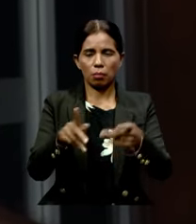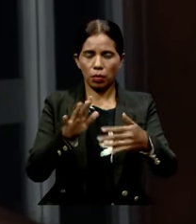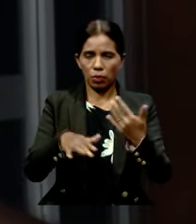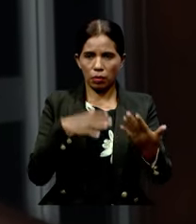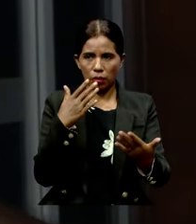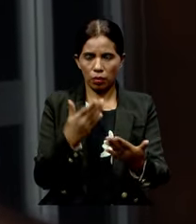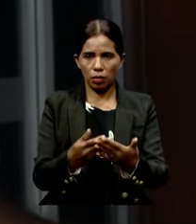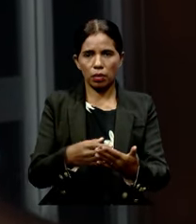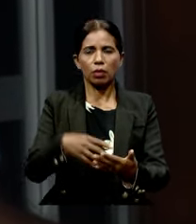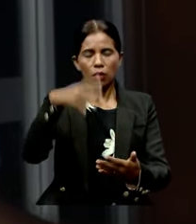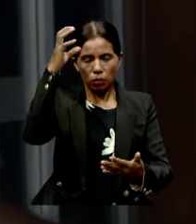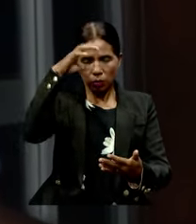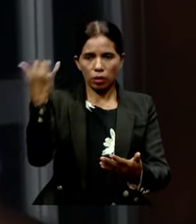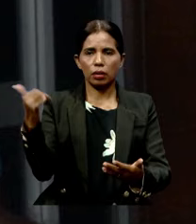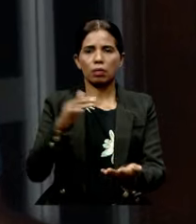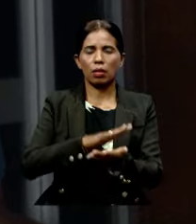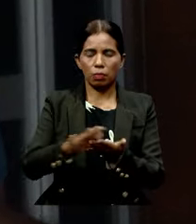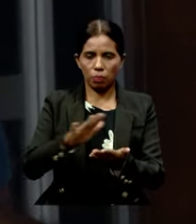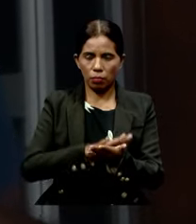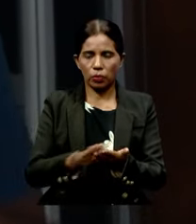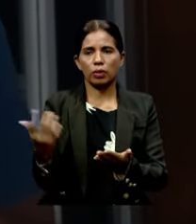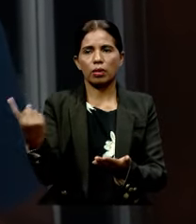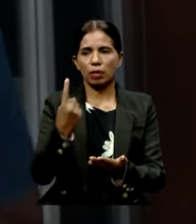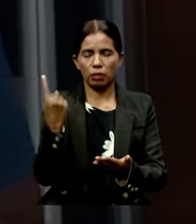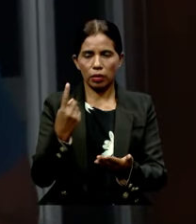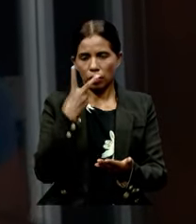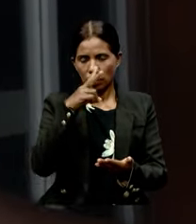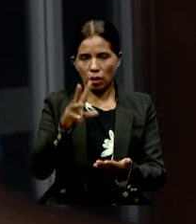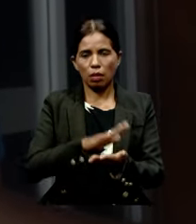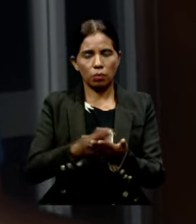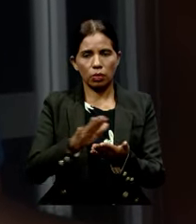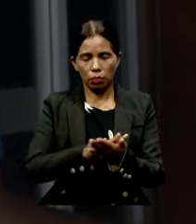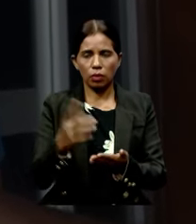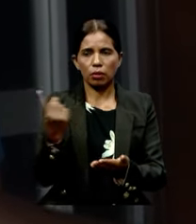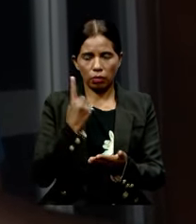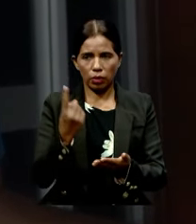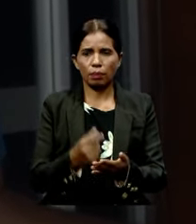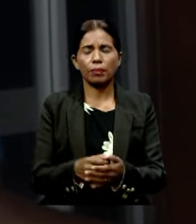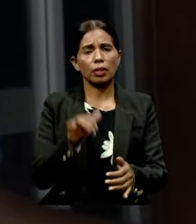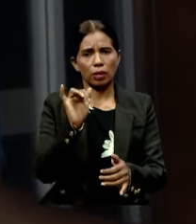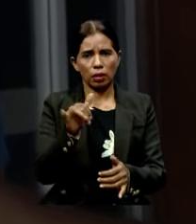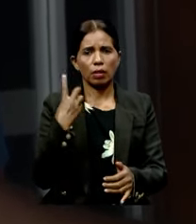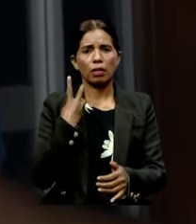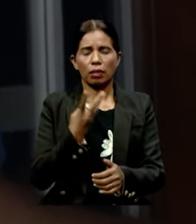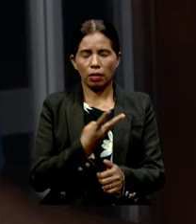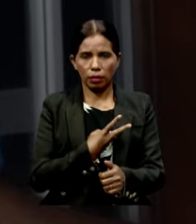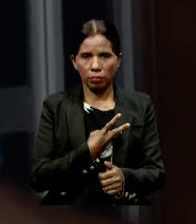depois kon urang sira masal limpeza na fati tare are ne sira hal limpeza na dak si amni a